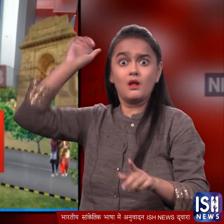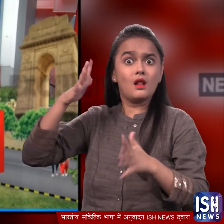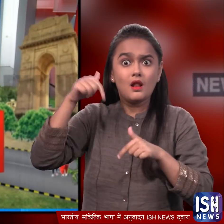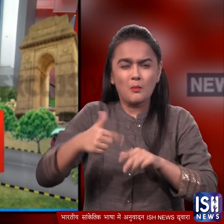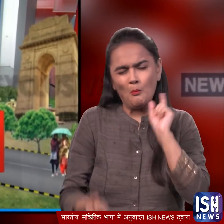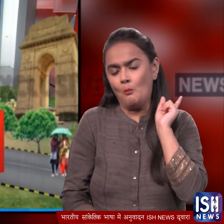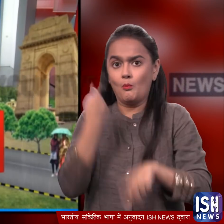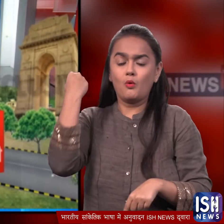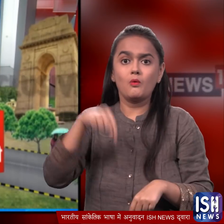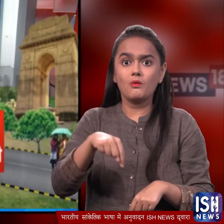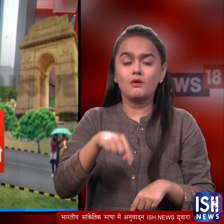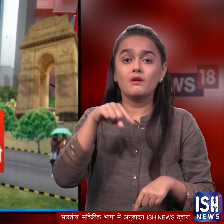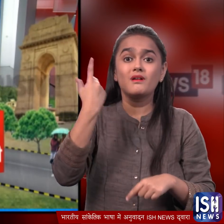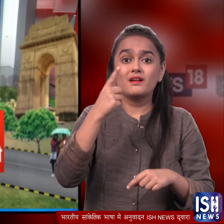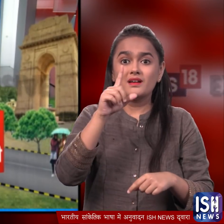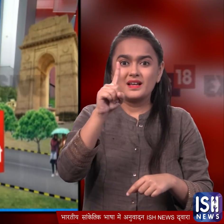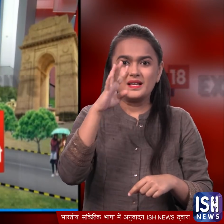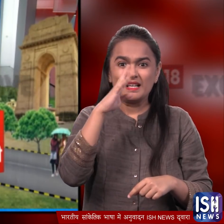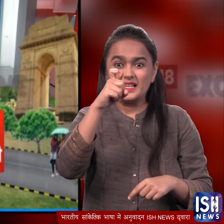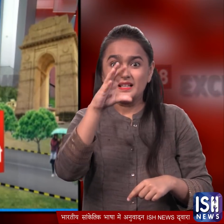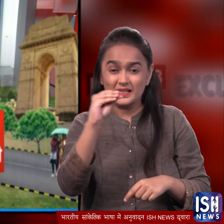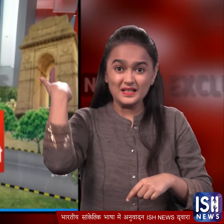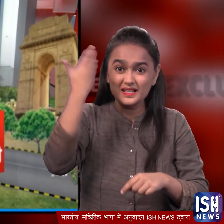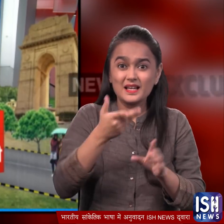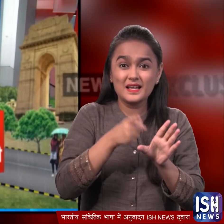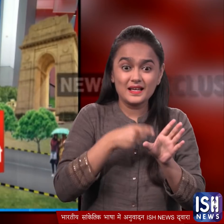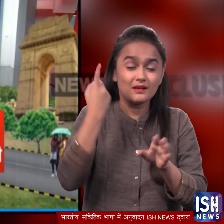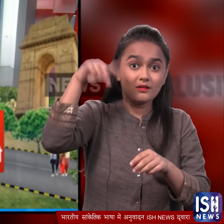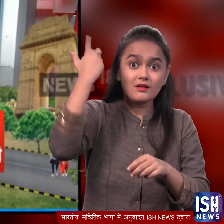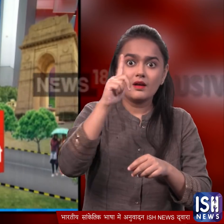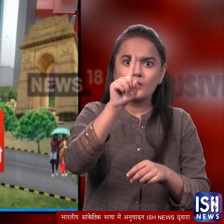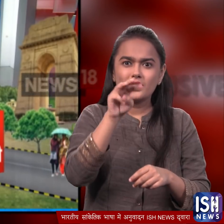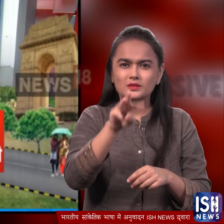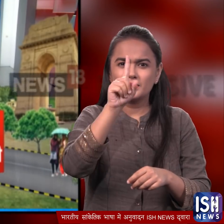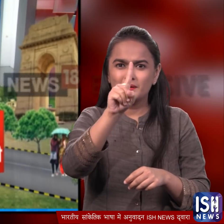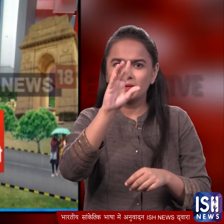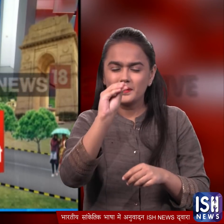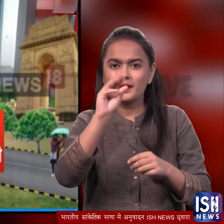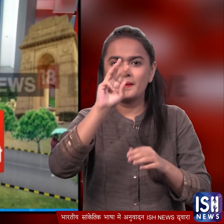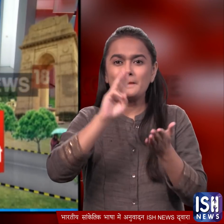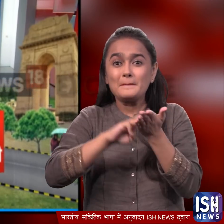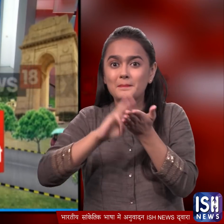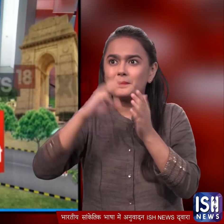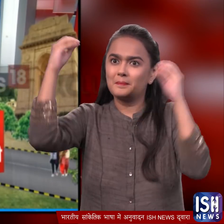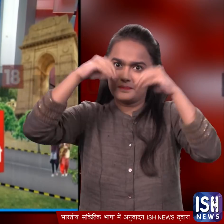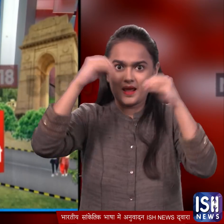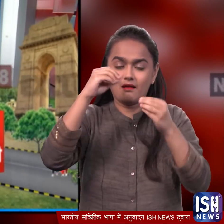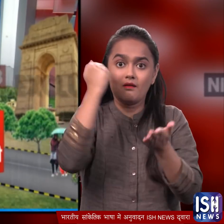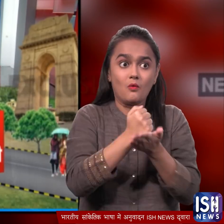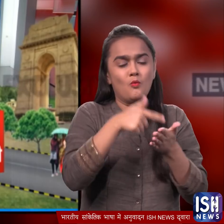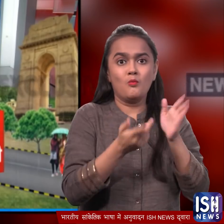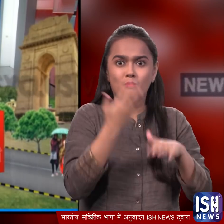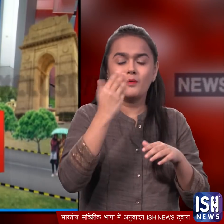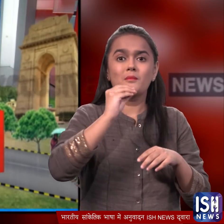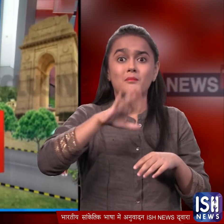है। इससे पहले साल 1975 में दिल्ली के सफदरजंग इलाके में 1155 मिलीमीटर बारिश दर्ज की गई थी। और